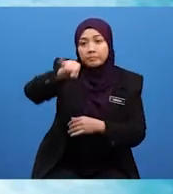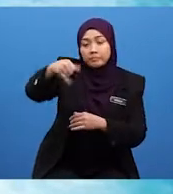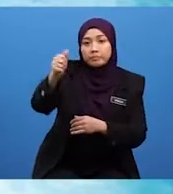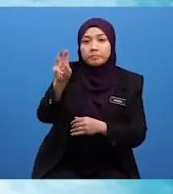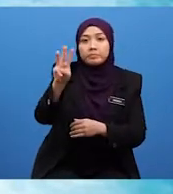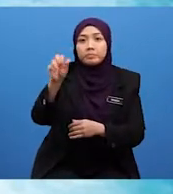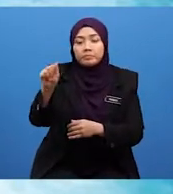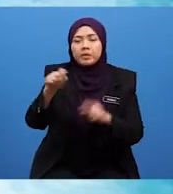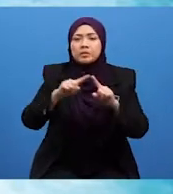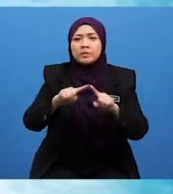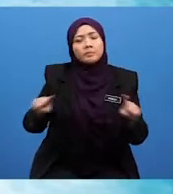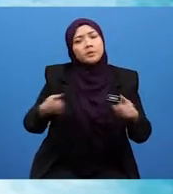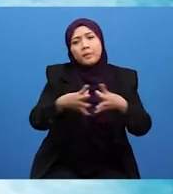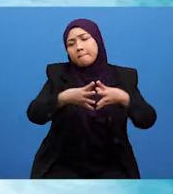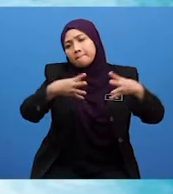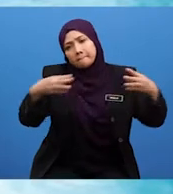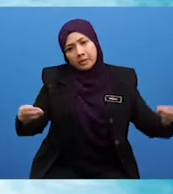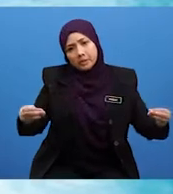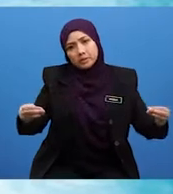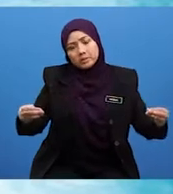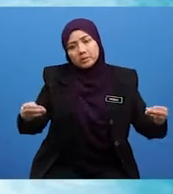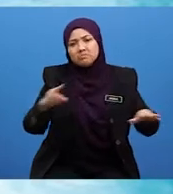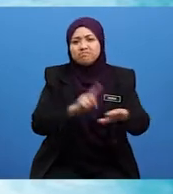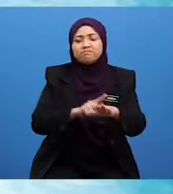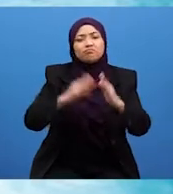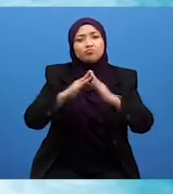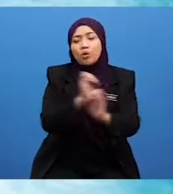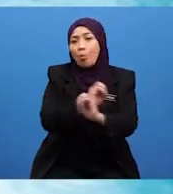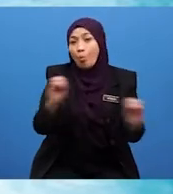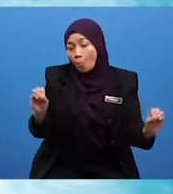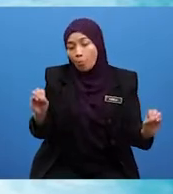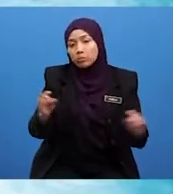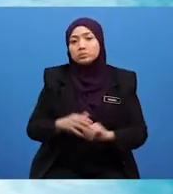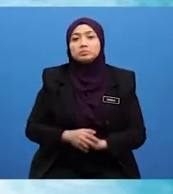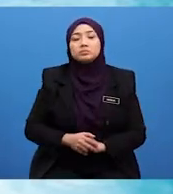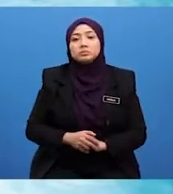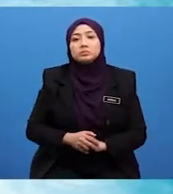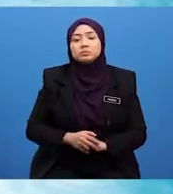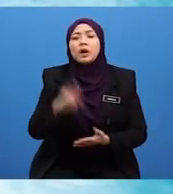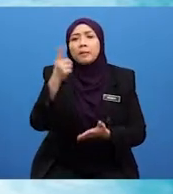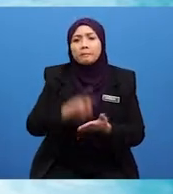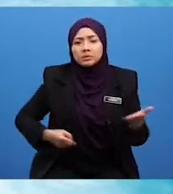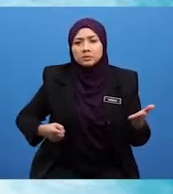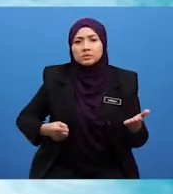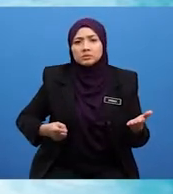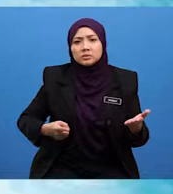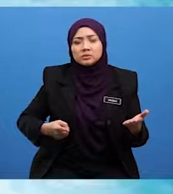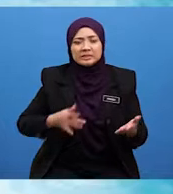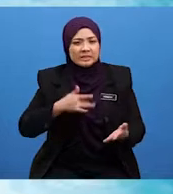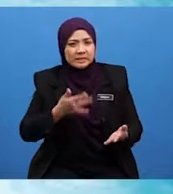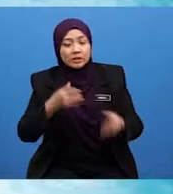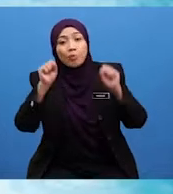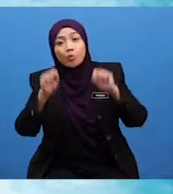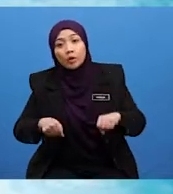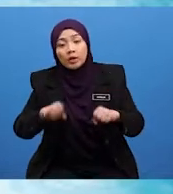Tetapi, dia kehabisan asam jawa di rumahnya. Apakah alternatif bahan yang